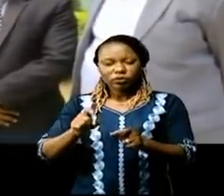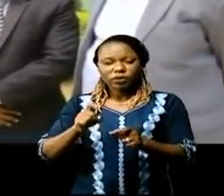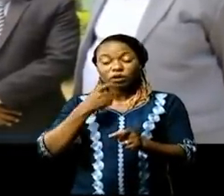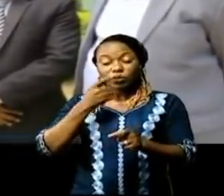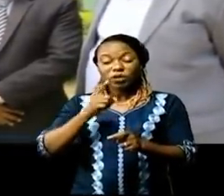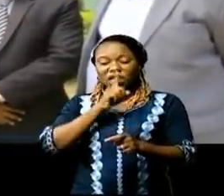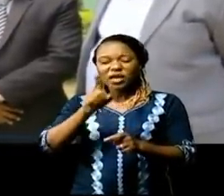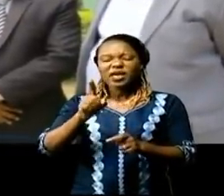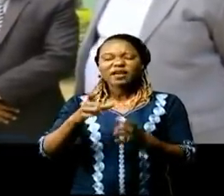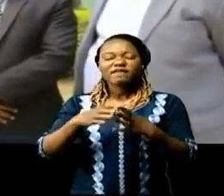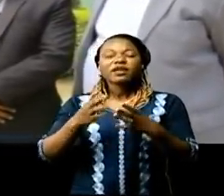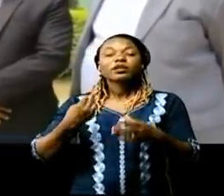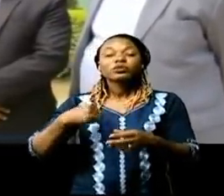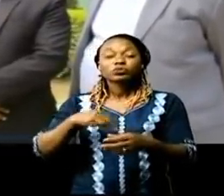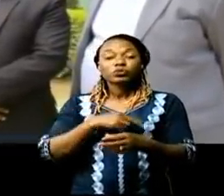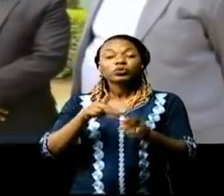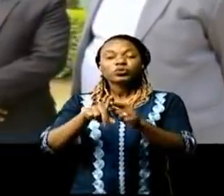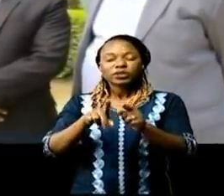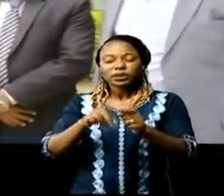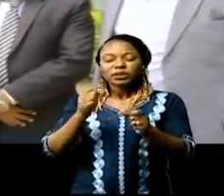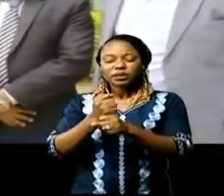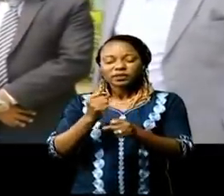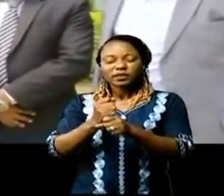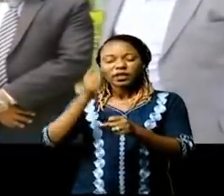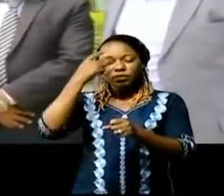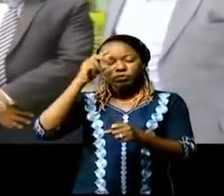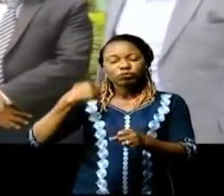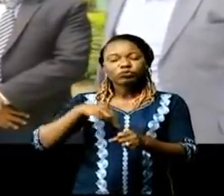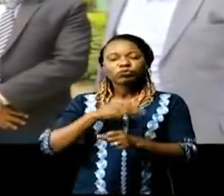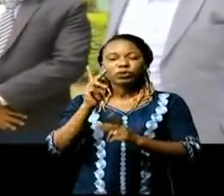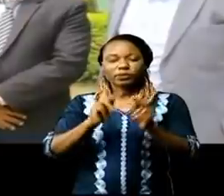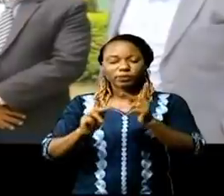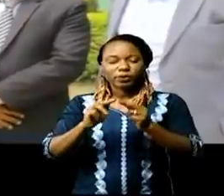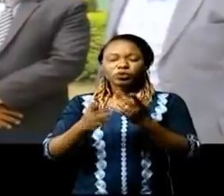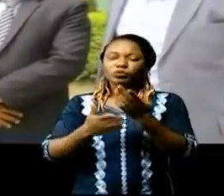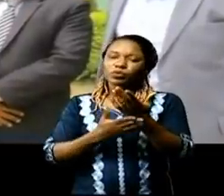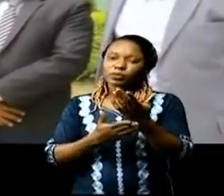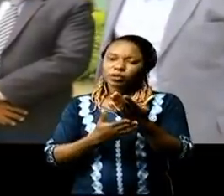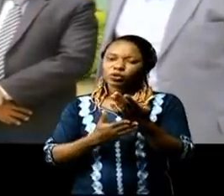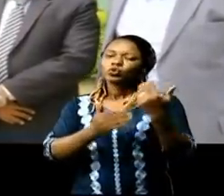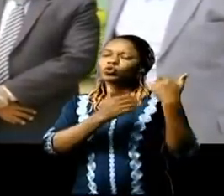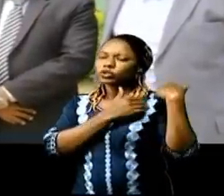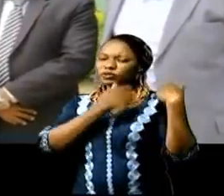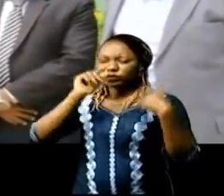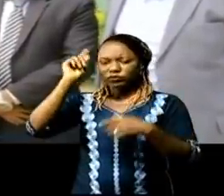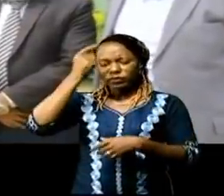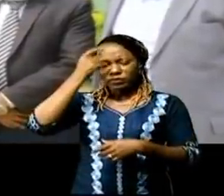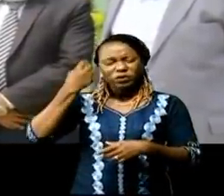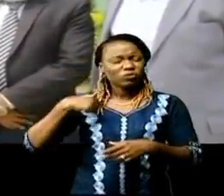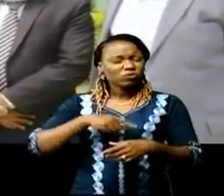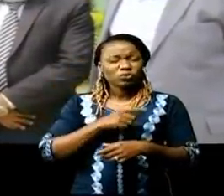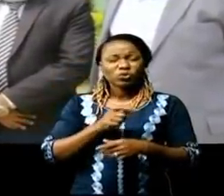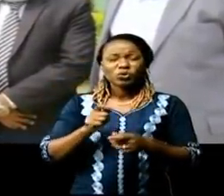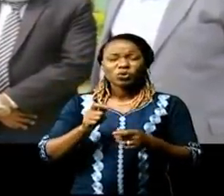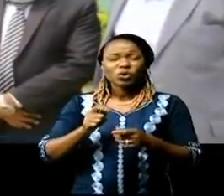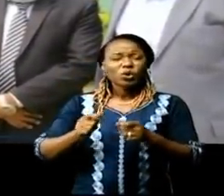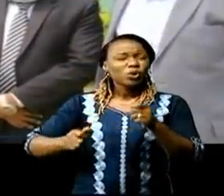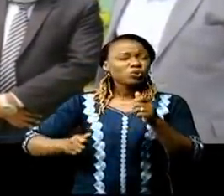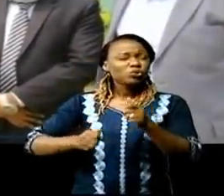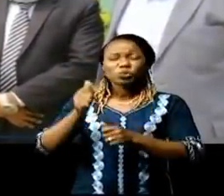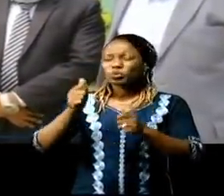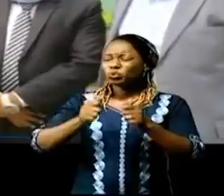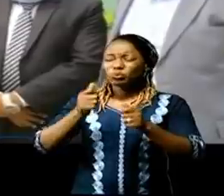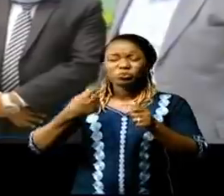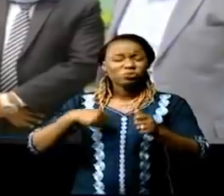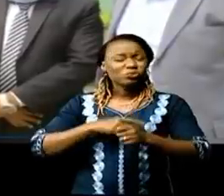est parmi nous et il travaille pour nous. Nous demandons à ce bourreau-là de comprendre que trop c'est trop. Maintenant, nous